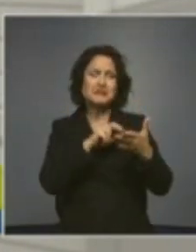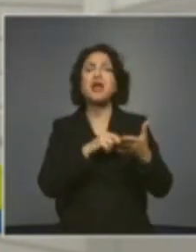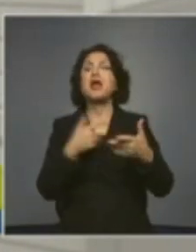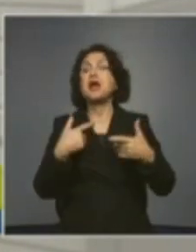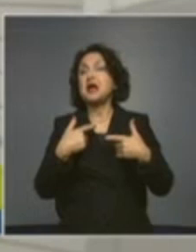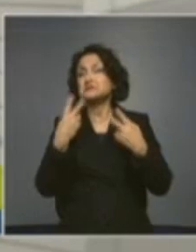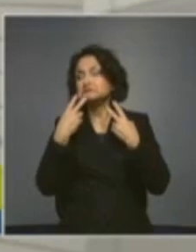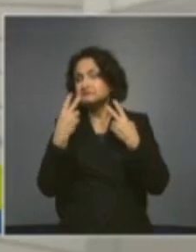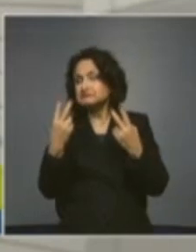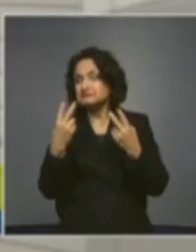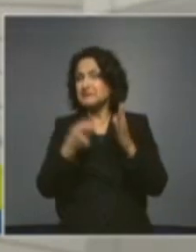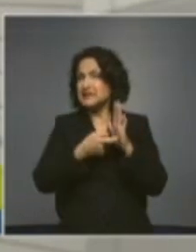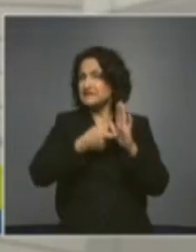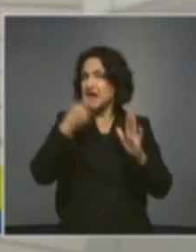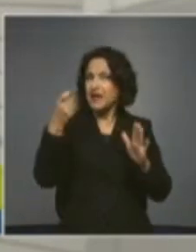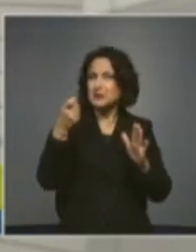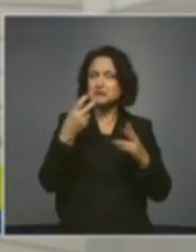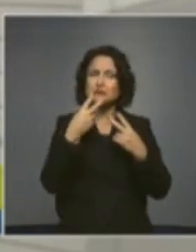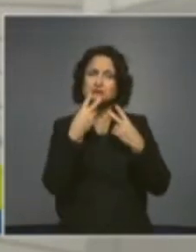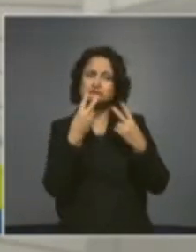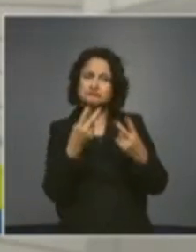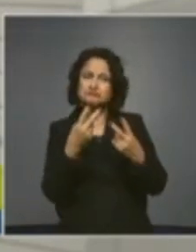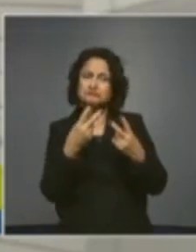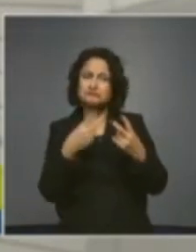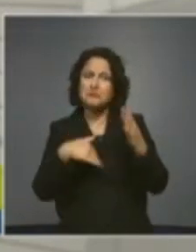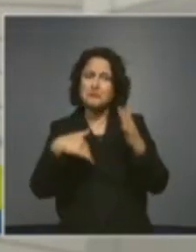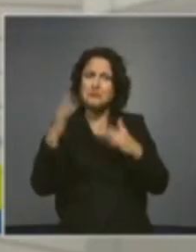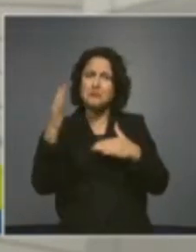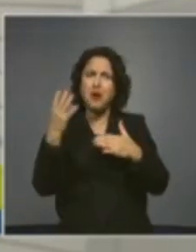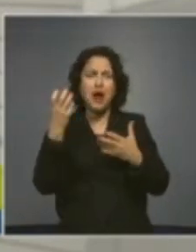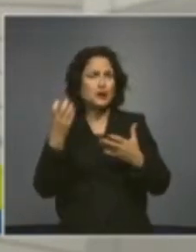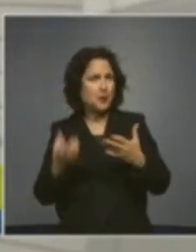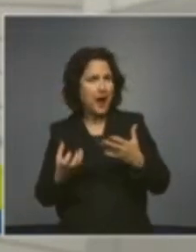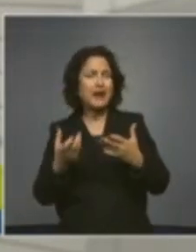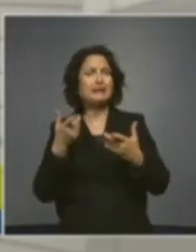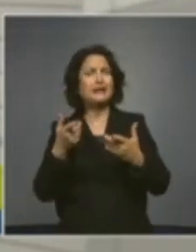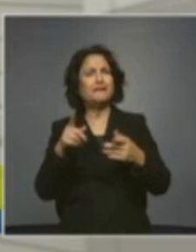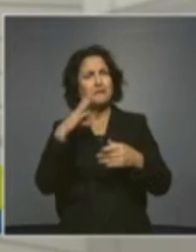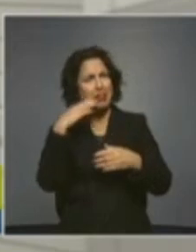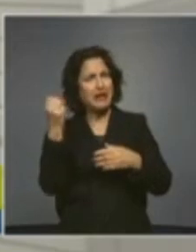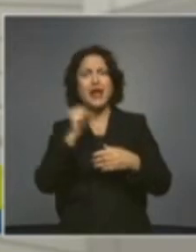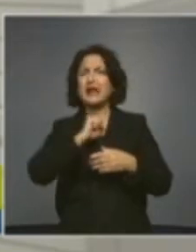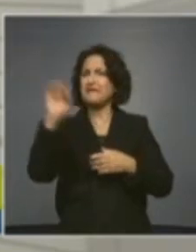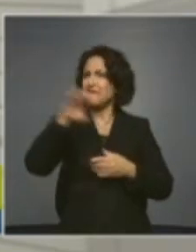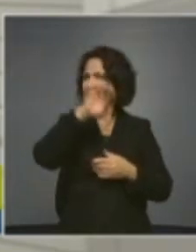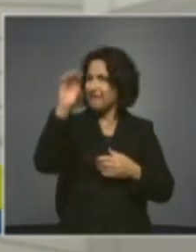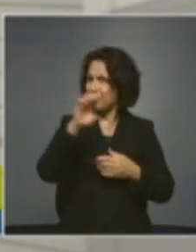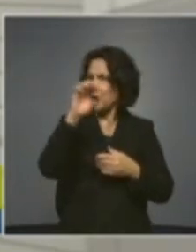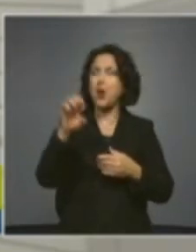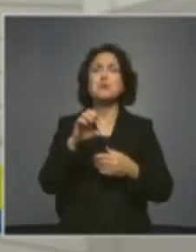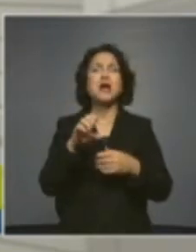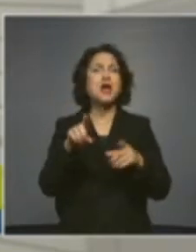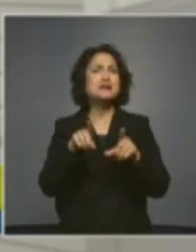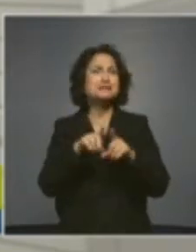един такъв проблем, който става все по-актуален, както в Европа, така и в България. Това, което казаха и гостите преди това